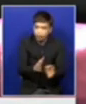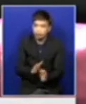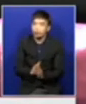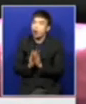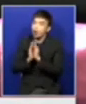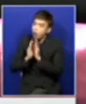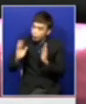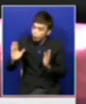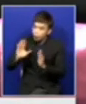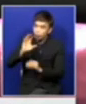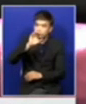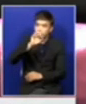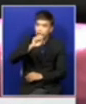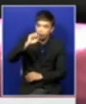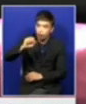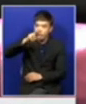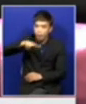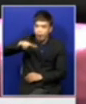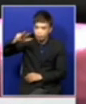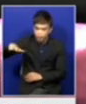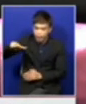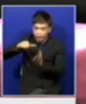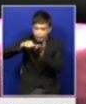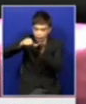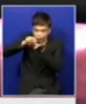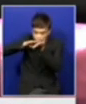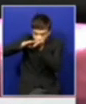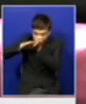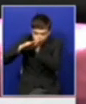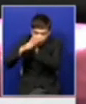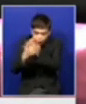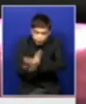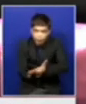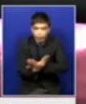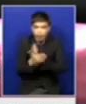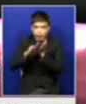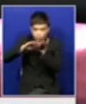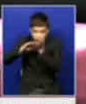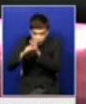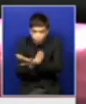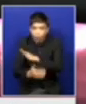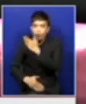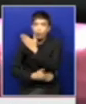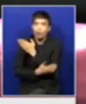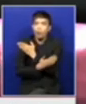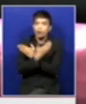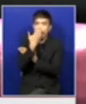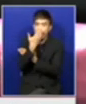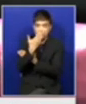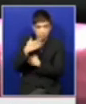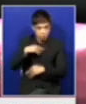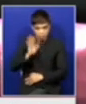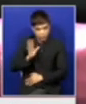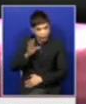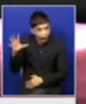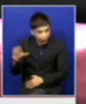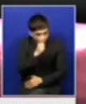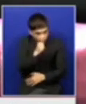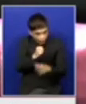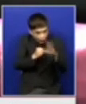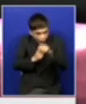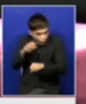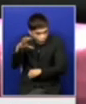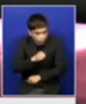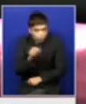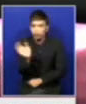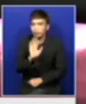การพลิกวิกฤตให้เป็นโอกาสของสถานการณ์นี้ต้องไม่ใช่การฉวยโอกาสในภาวะวิกฤตของรัฐบา